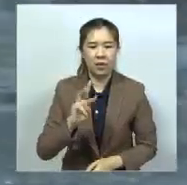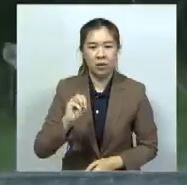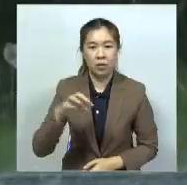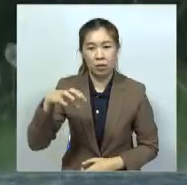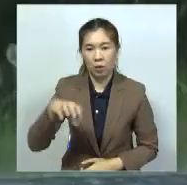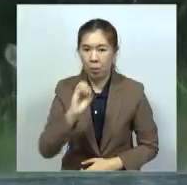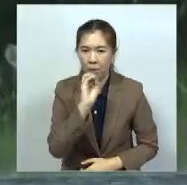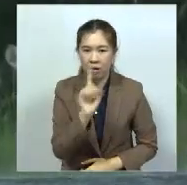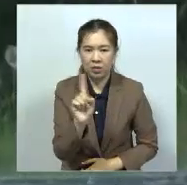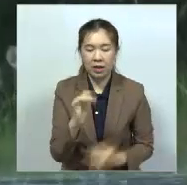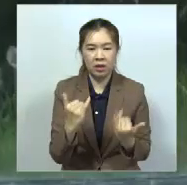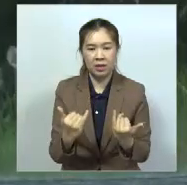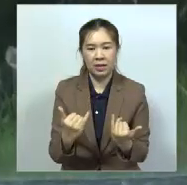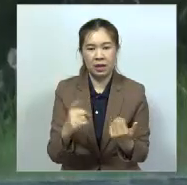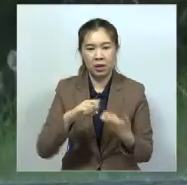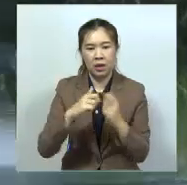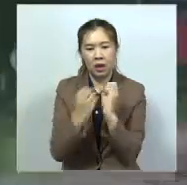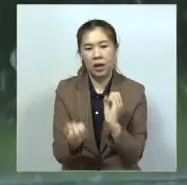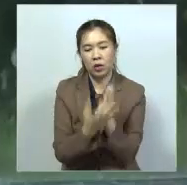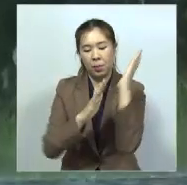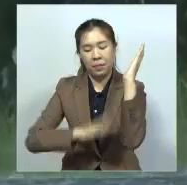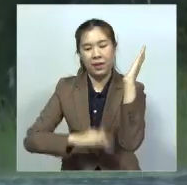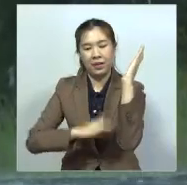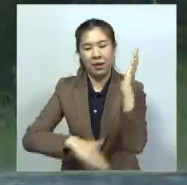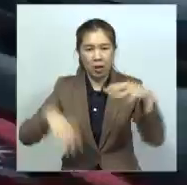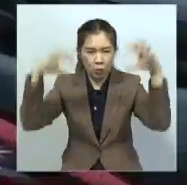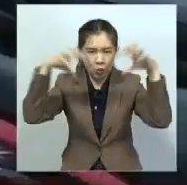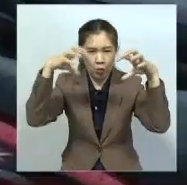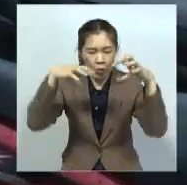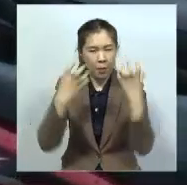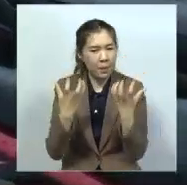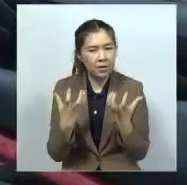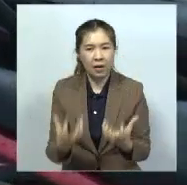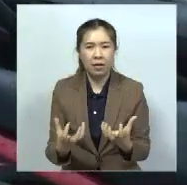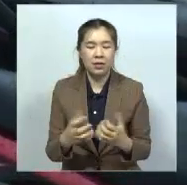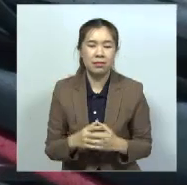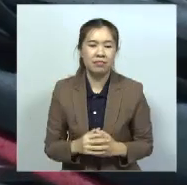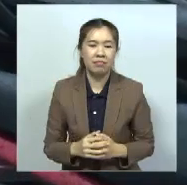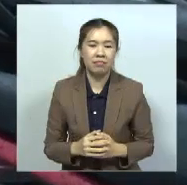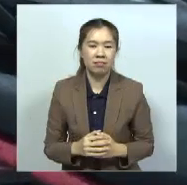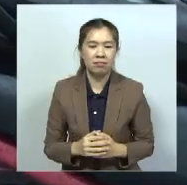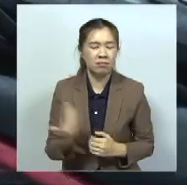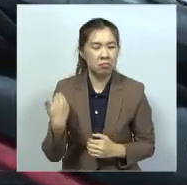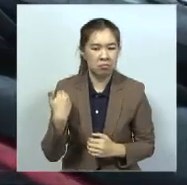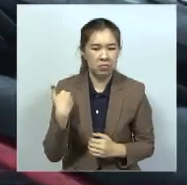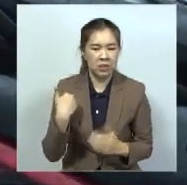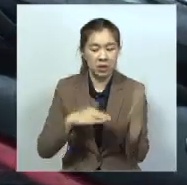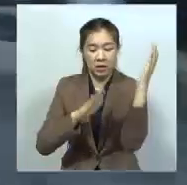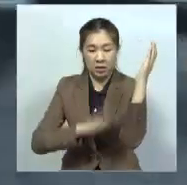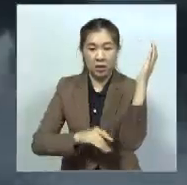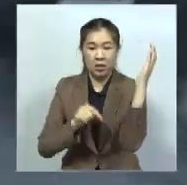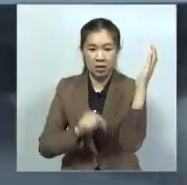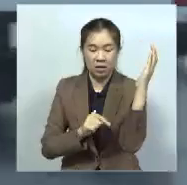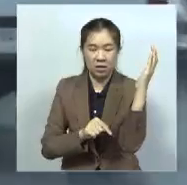าแบบนี้ค่ะจะทำให้ภาคใต้เนี่ยมีฝนตกหนักถึงหนักมากบางแห่งนะคะขีดเส้นใต้ไว้เลยนะคะจังหวัดเหล่